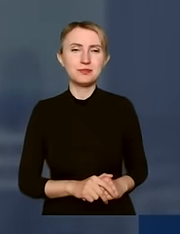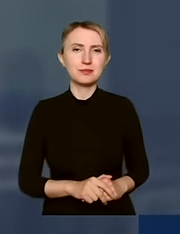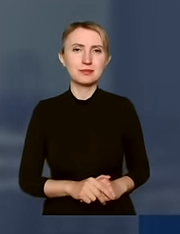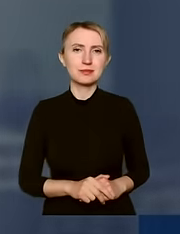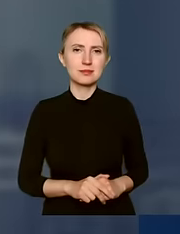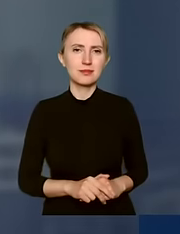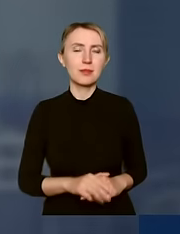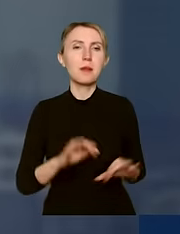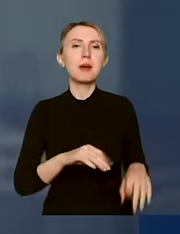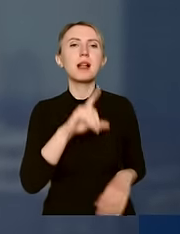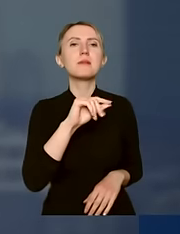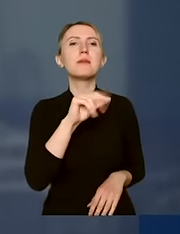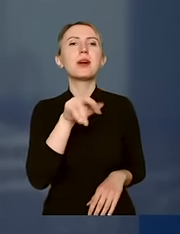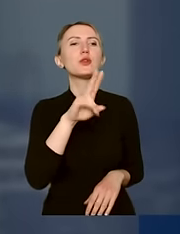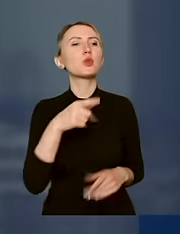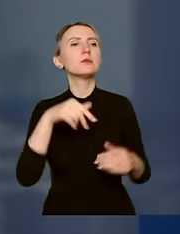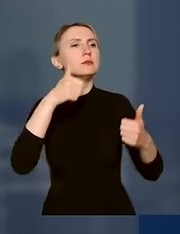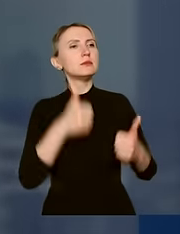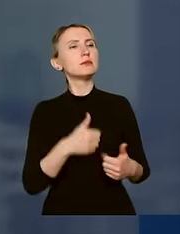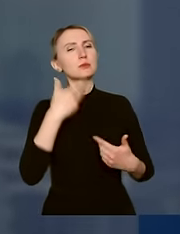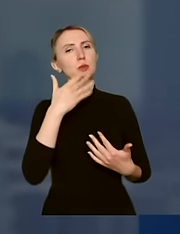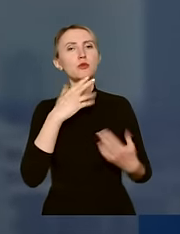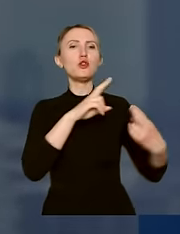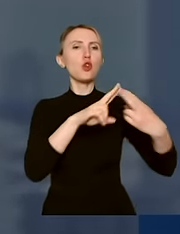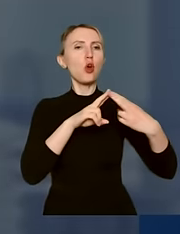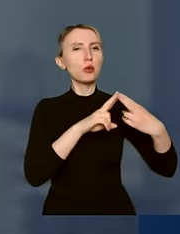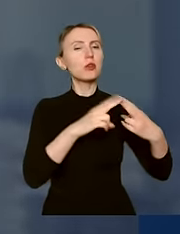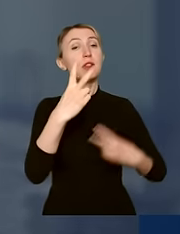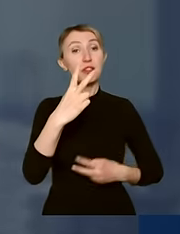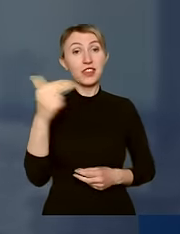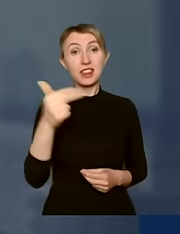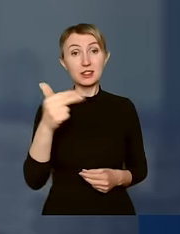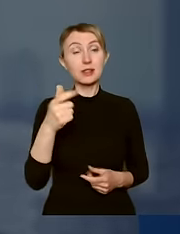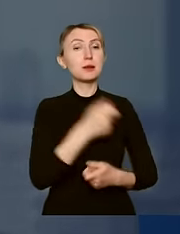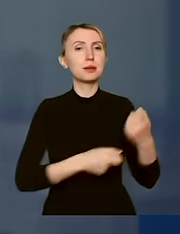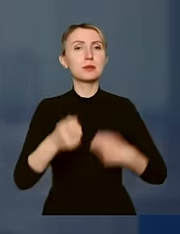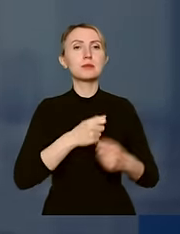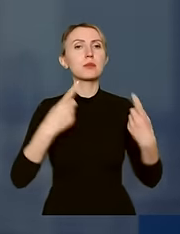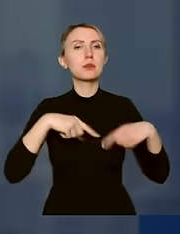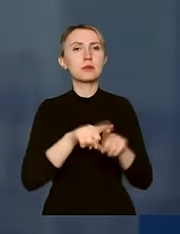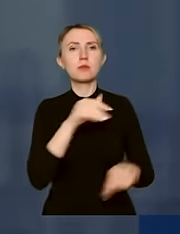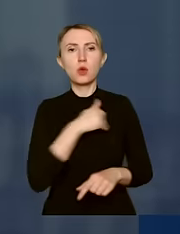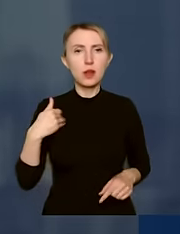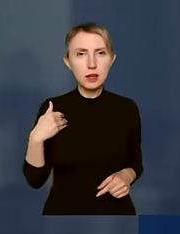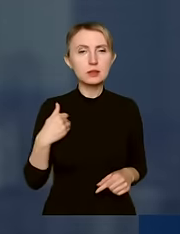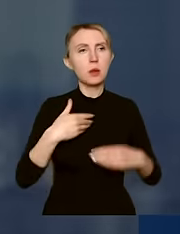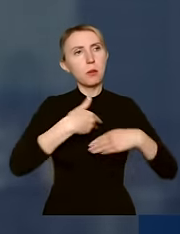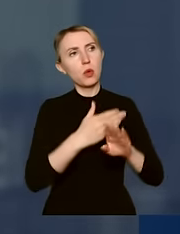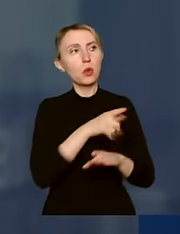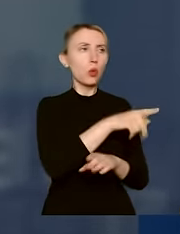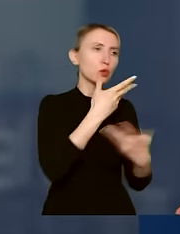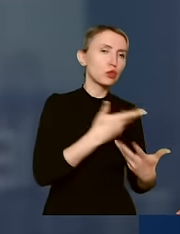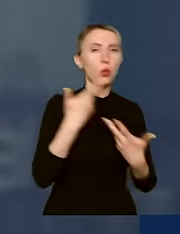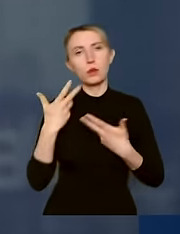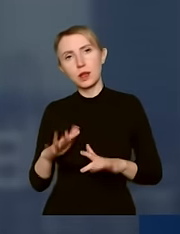pan Petru stanął i powiedział, że kompromis, czyli dwie niedziele handlowe, bo Polacy są w tej sprawie podzieleni. Jedni chcą, jedni nie chcą, no